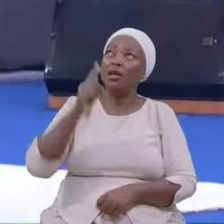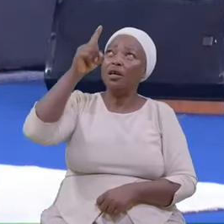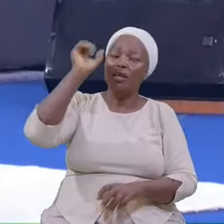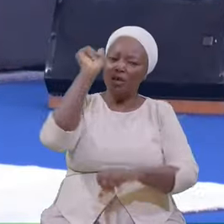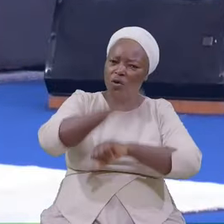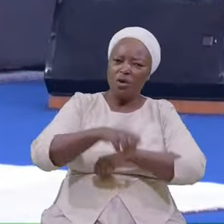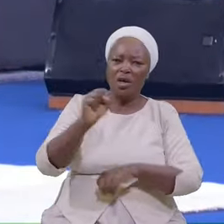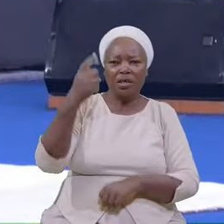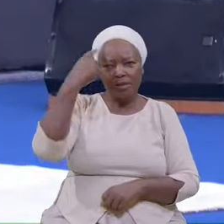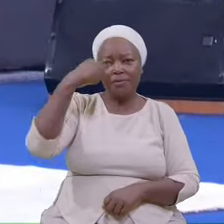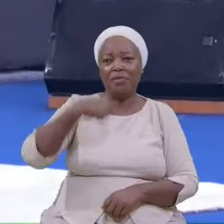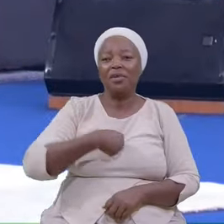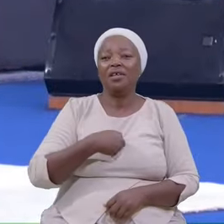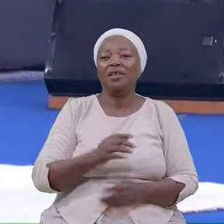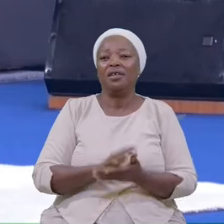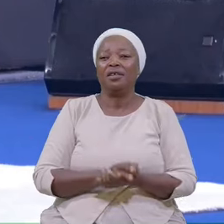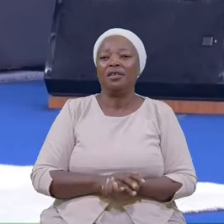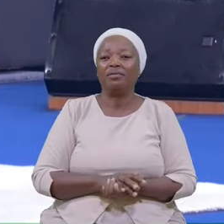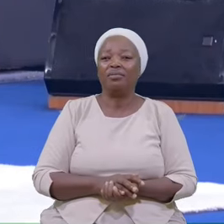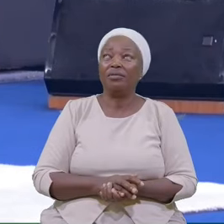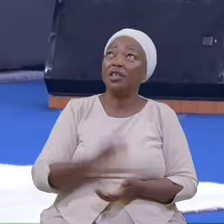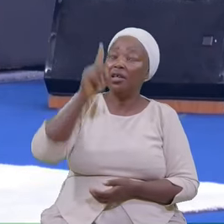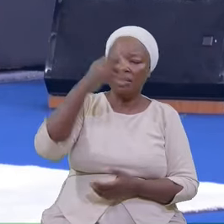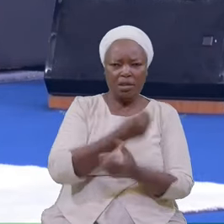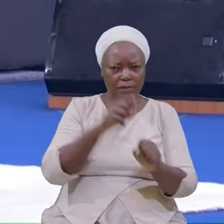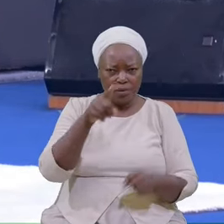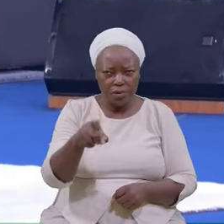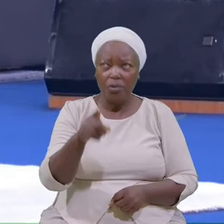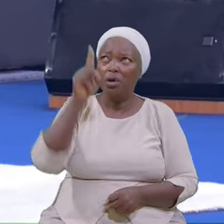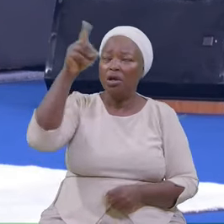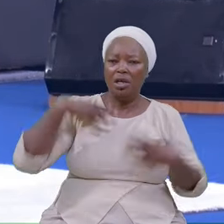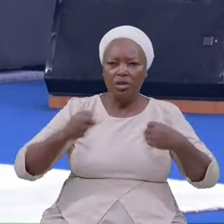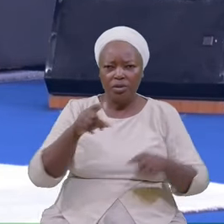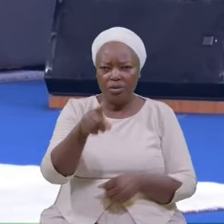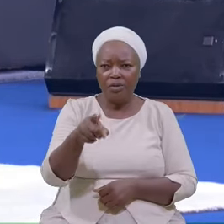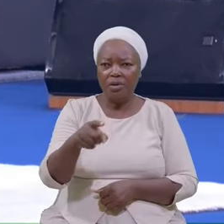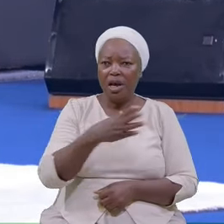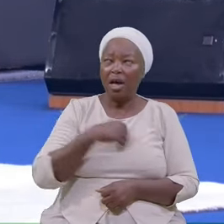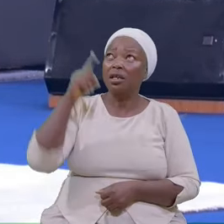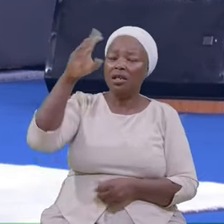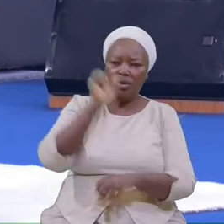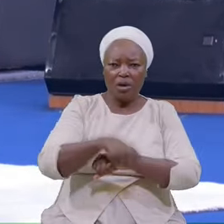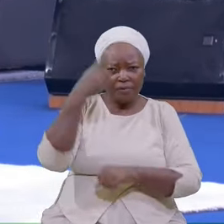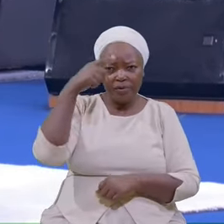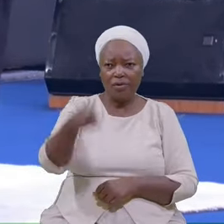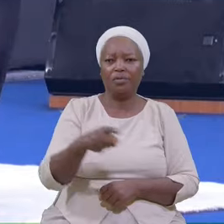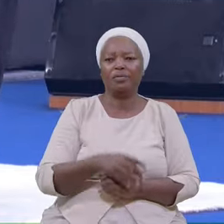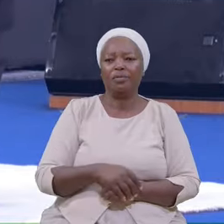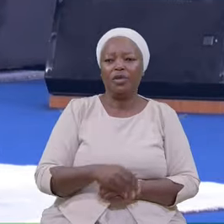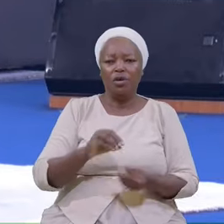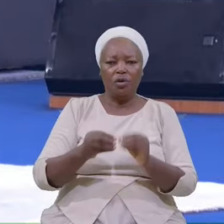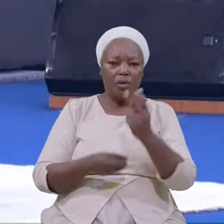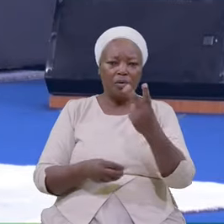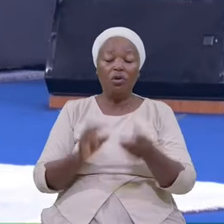Il a vaincu pour moi. Il vous a sauvé. He heals you. And he conquers for you. Look at number one.